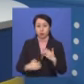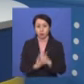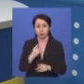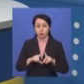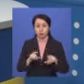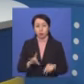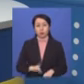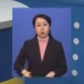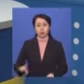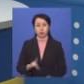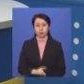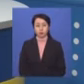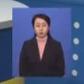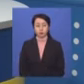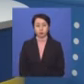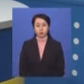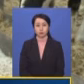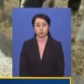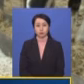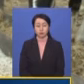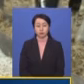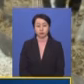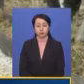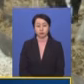по новым объектам региона.